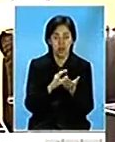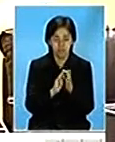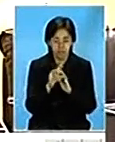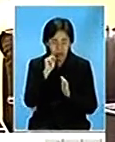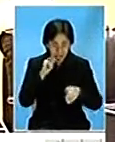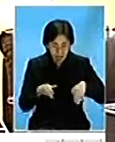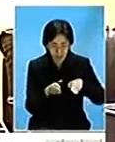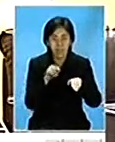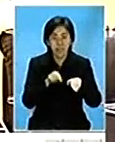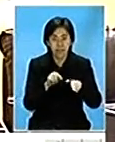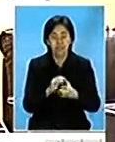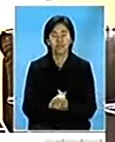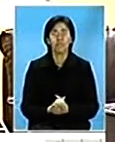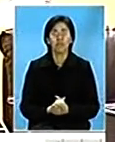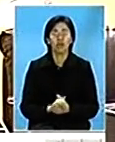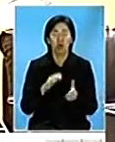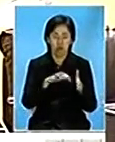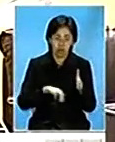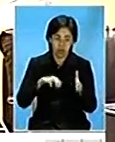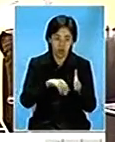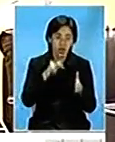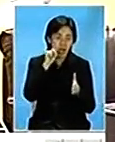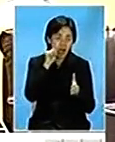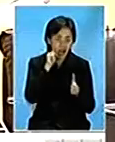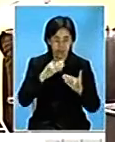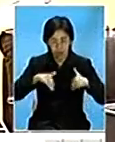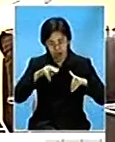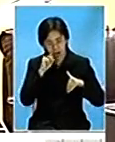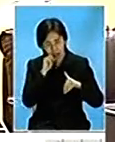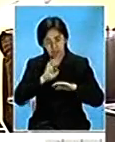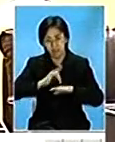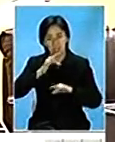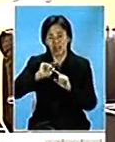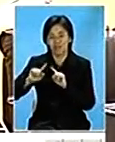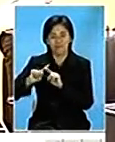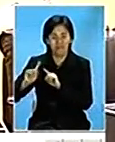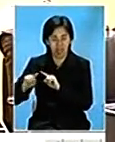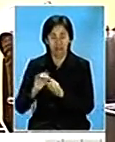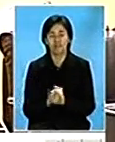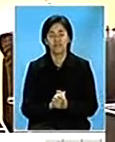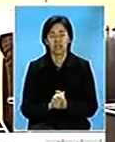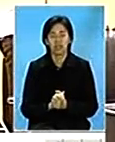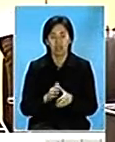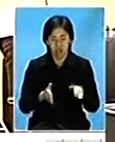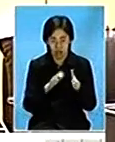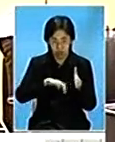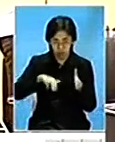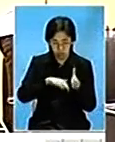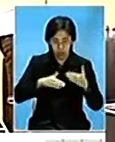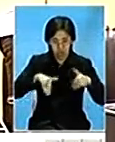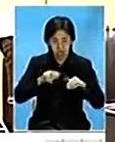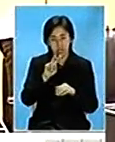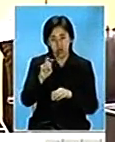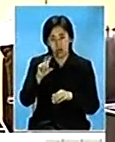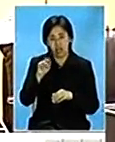ำขุดลอกแหล่งน้ำแก้มลิงบึงธรรมชาติขุดลอกคูคลองลำน้ำ236โ